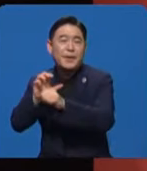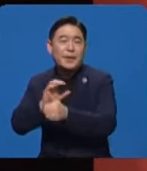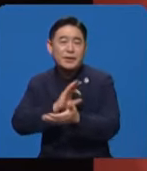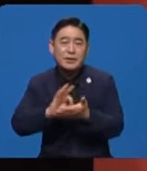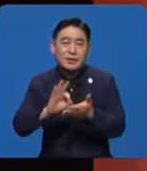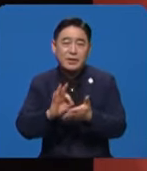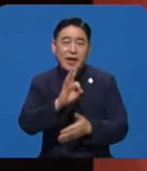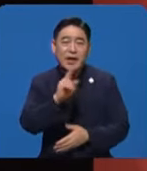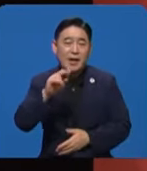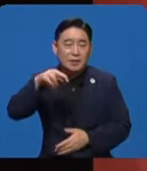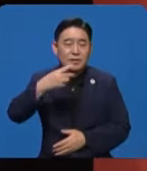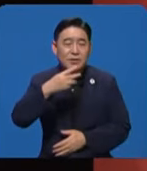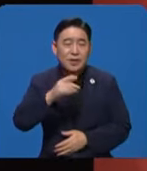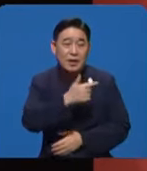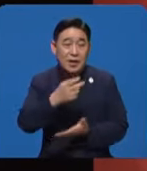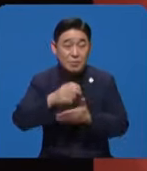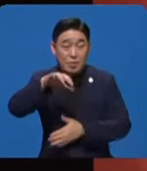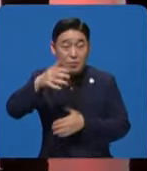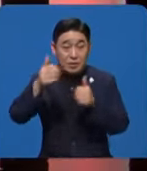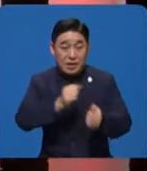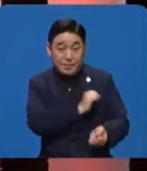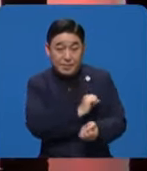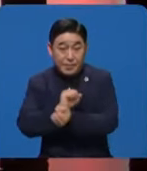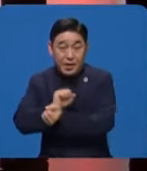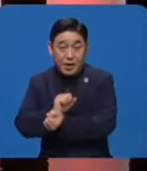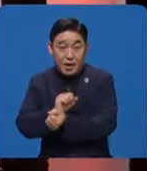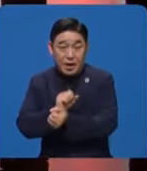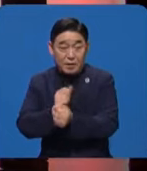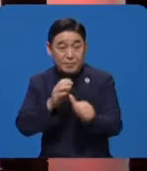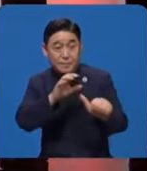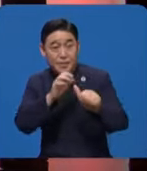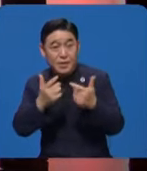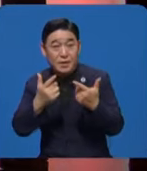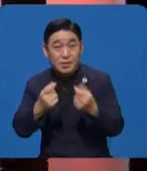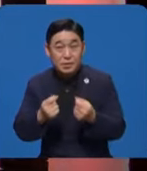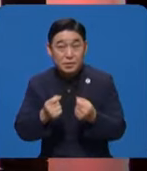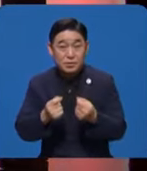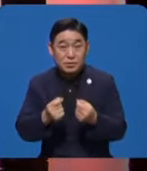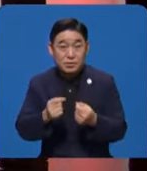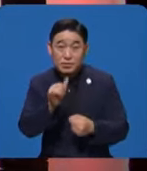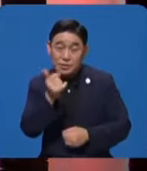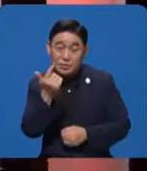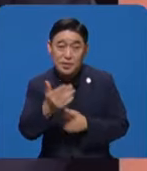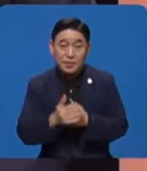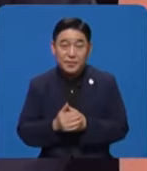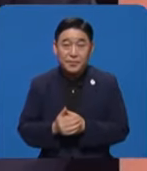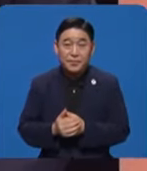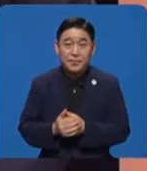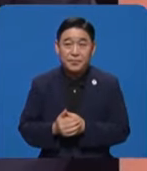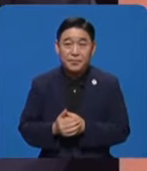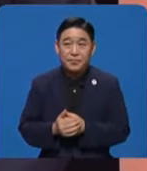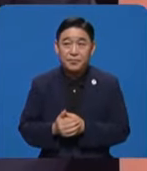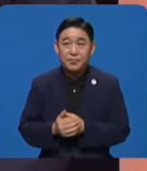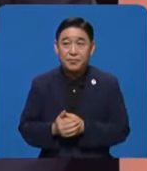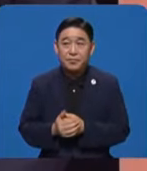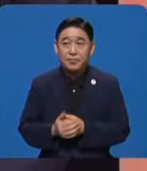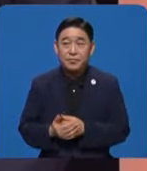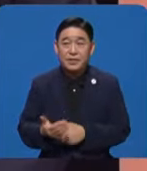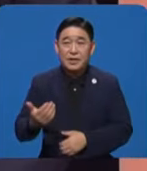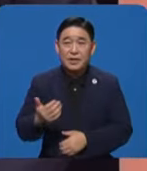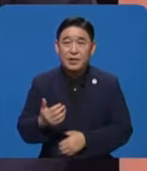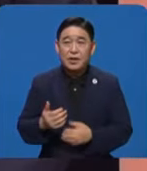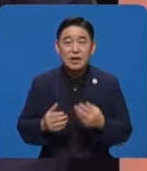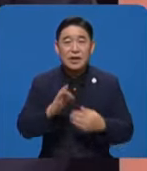양승태 대법원장을 구속 기소했던 것처럼 적용할 수 있는 여지가 있겠습니까? 없겠습니까? 그 전에 우리